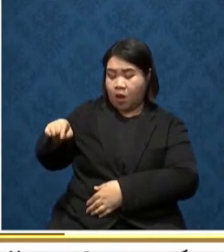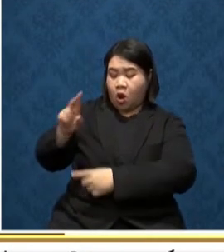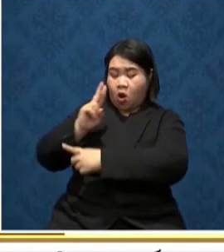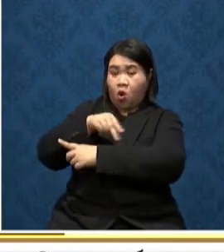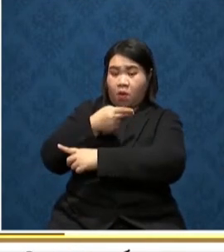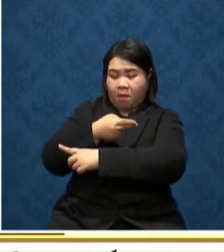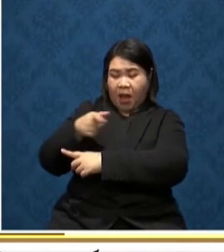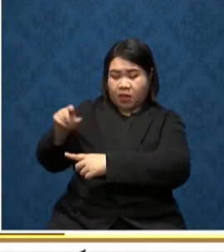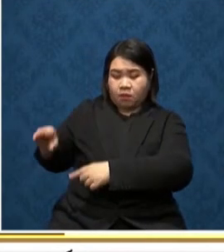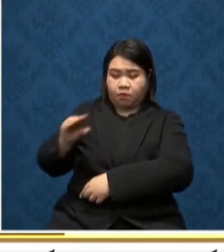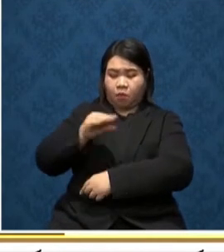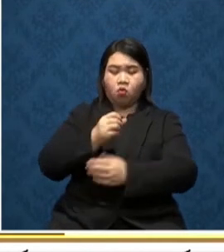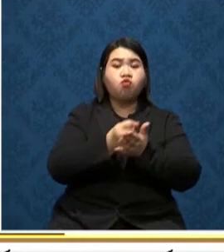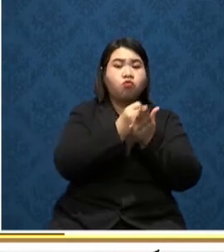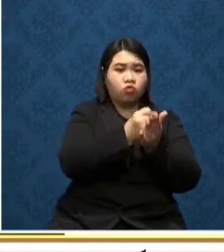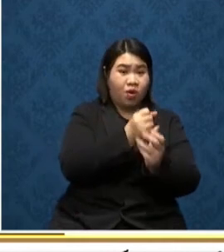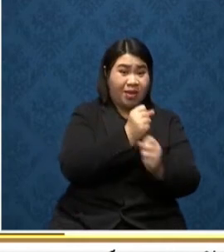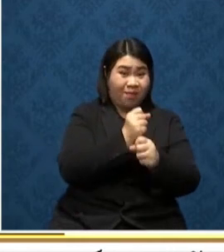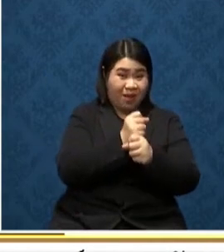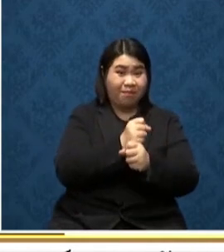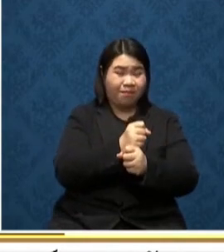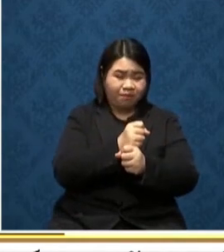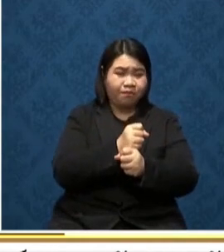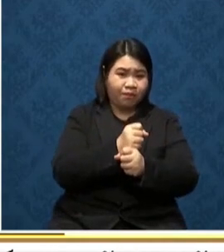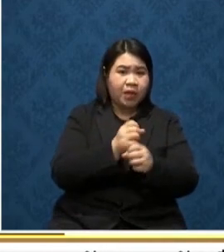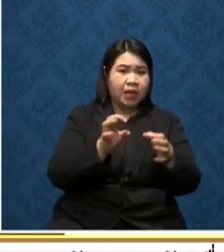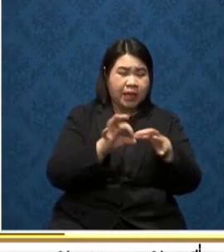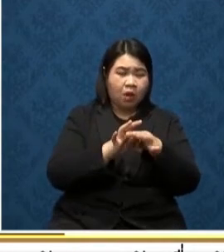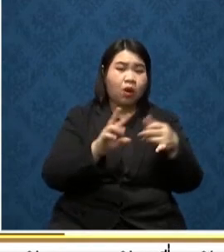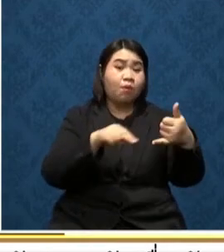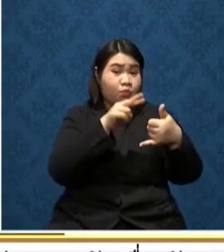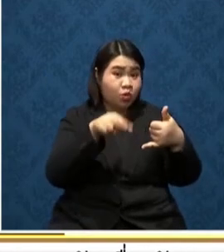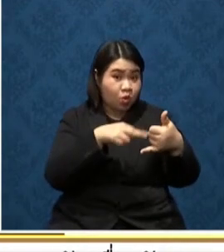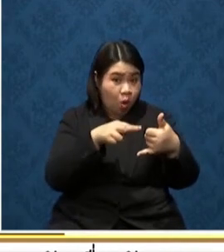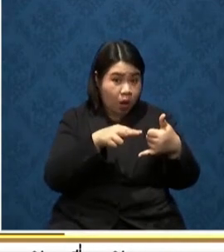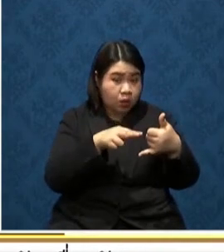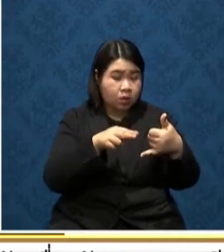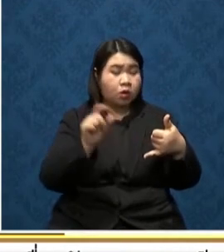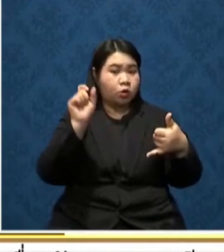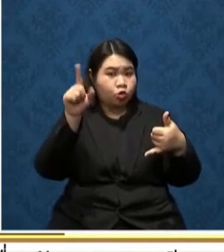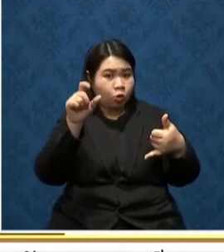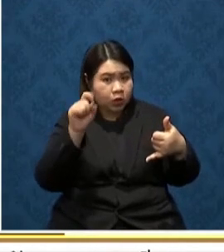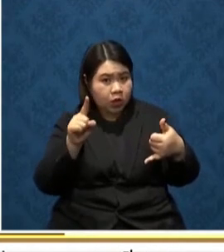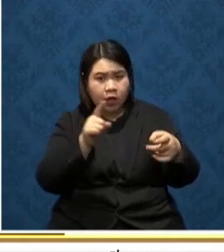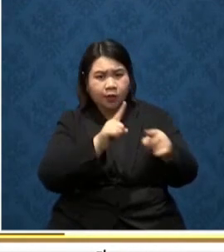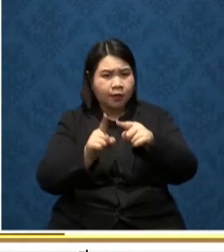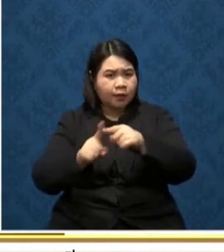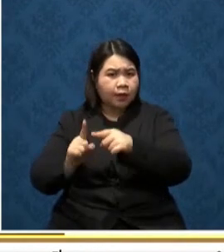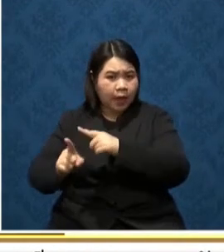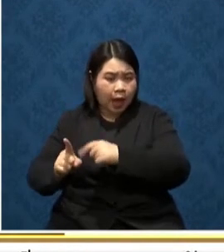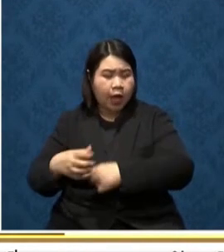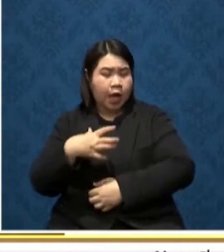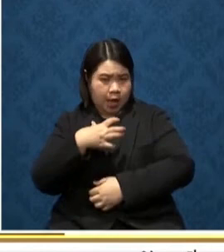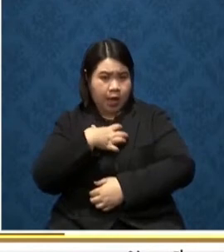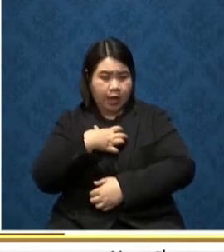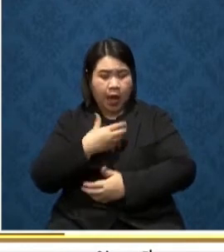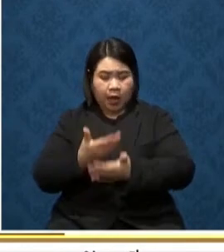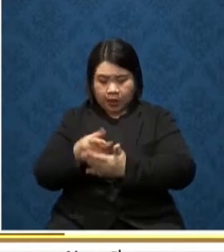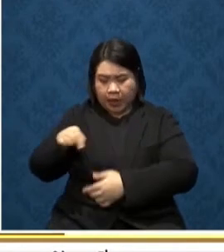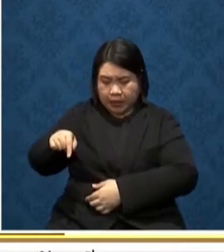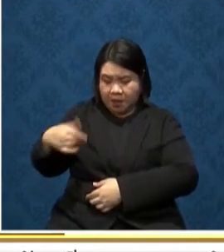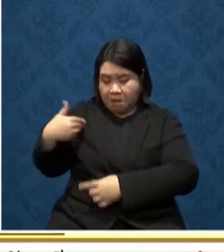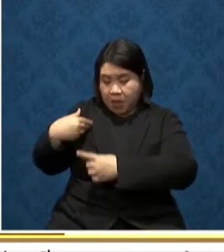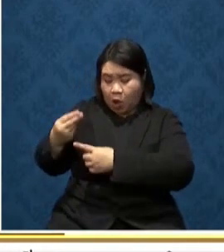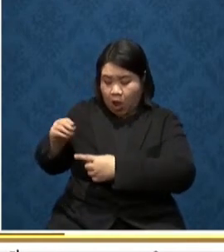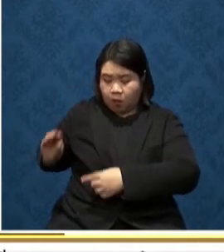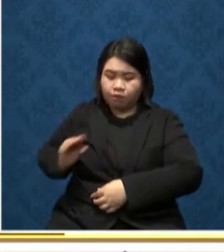มาปรบปงที่นี่นะครัเพื่อให้ไดใช้งานในแ่ของ OPD ก็ดีเรื่ ER ก็ดีเรื่อง Pilative Care ก็ดีหอเปการ Observeเป็น